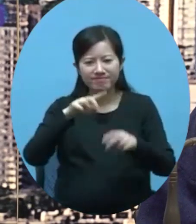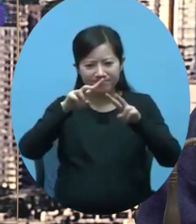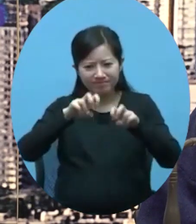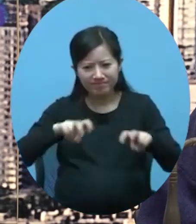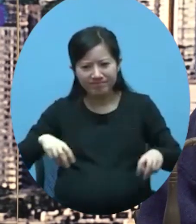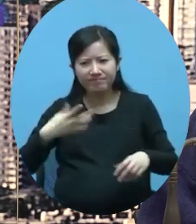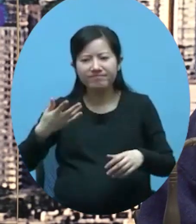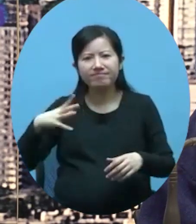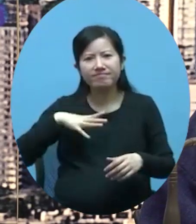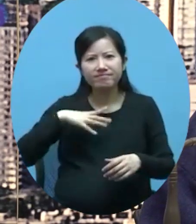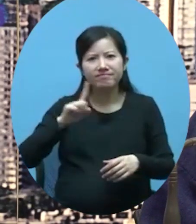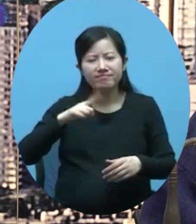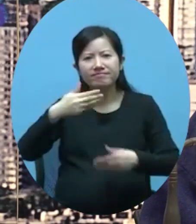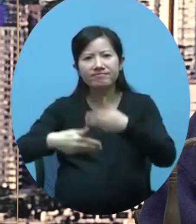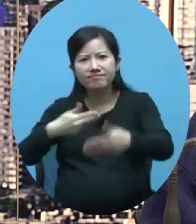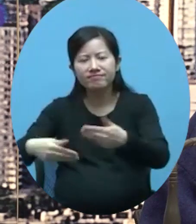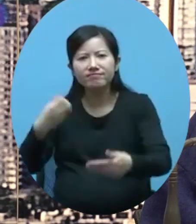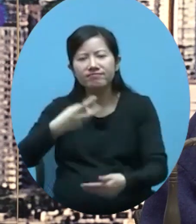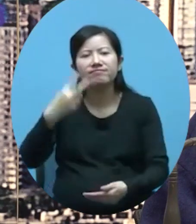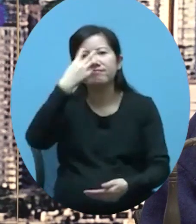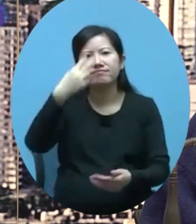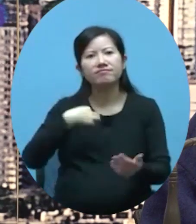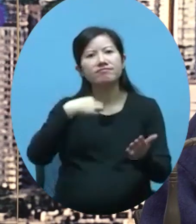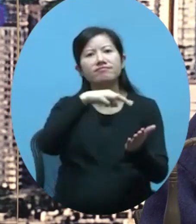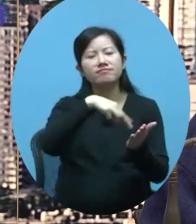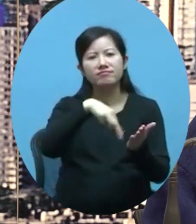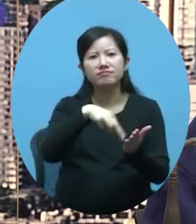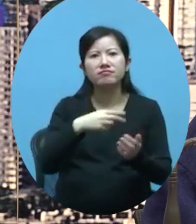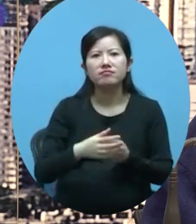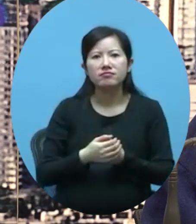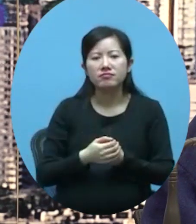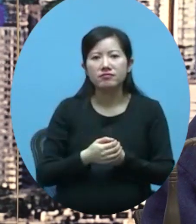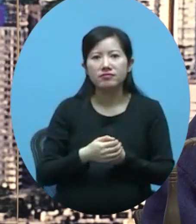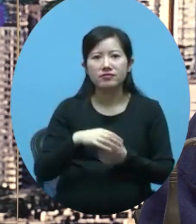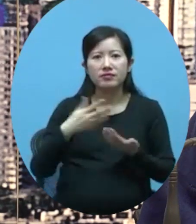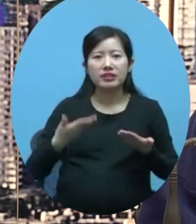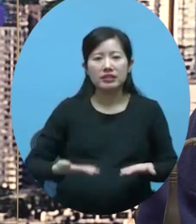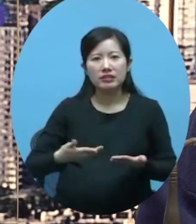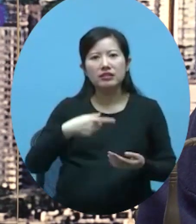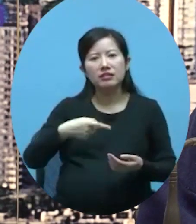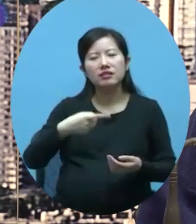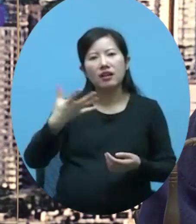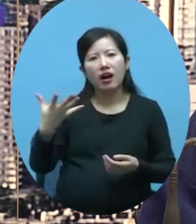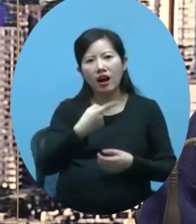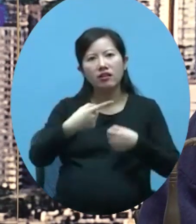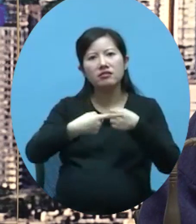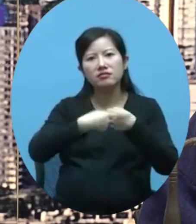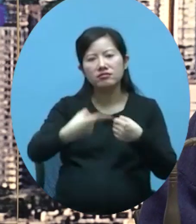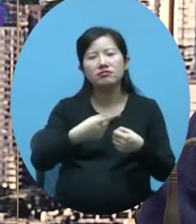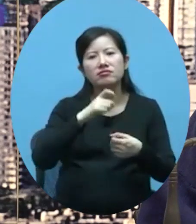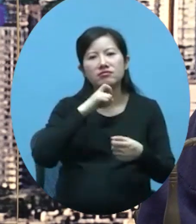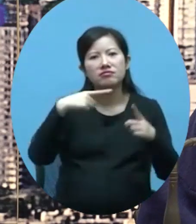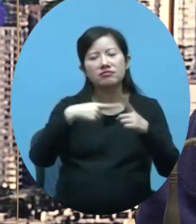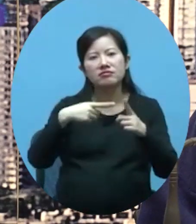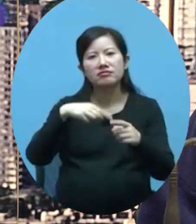那據我記得應該是第一次有病人是陰性絕陽性不過我當然也要